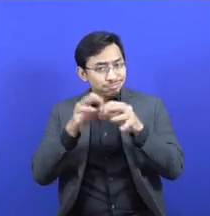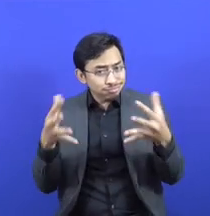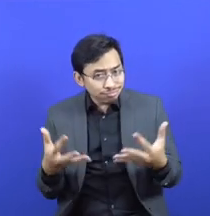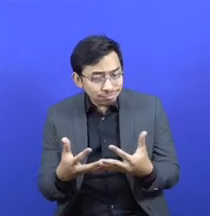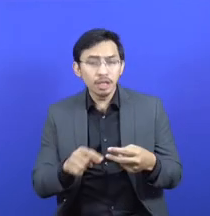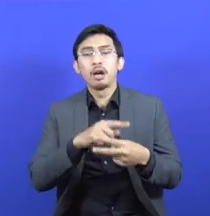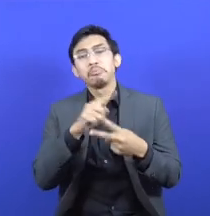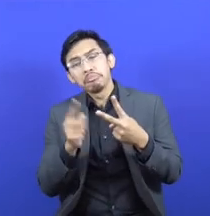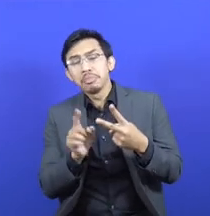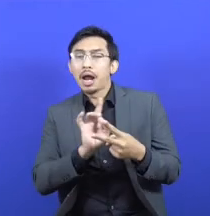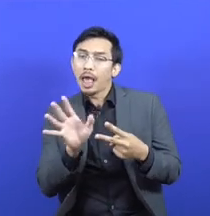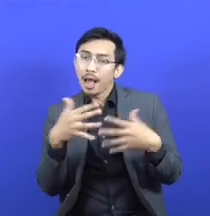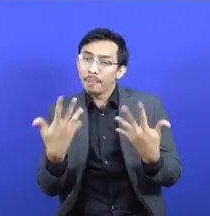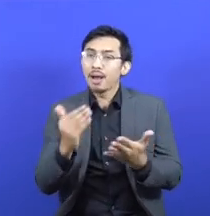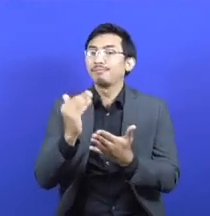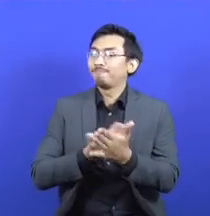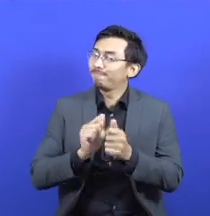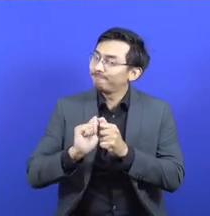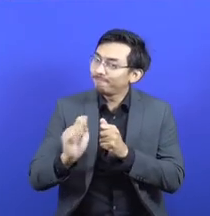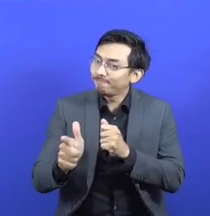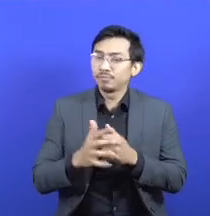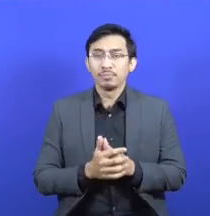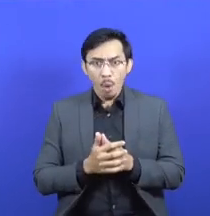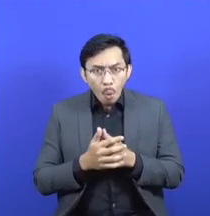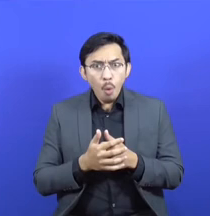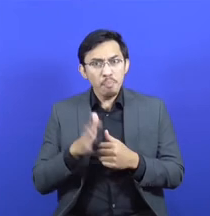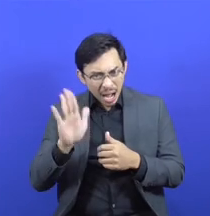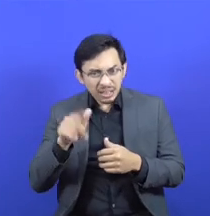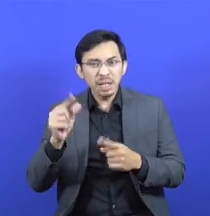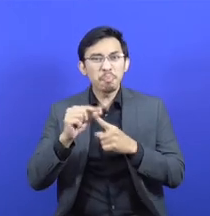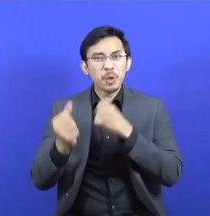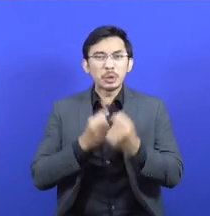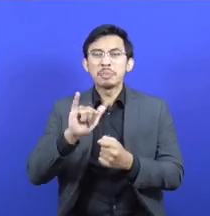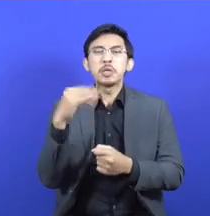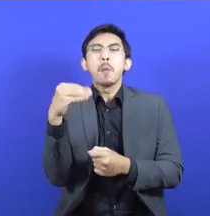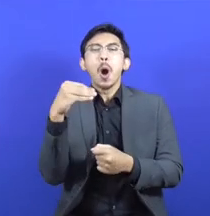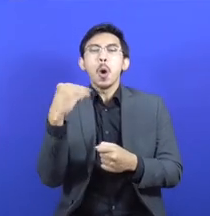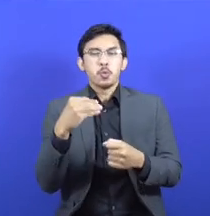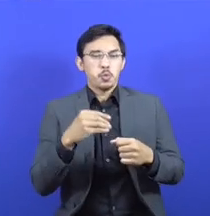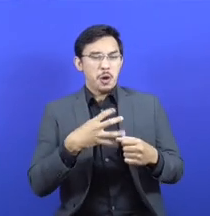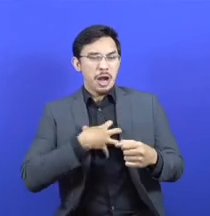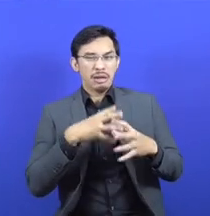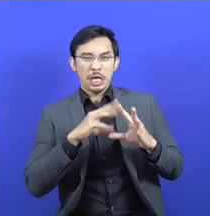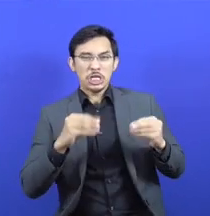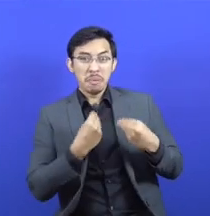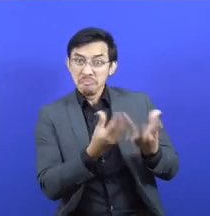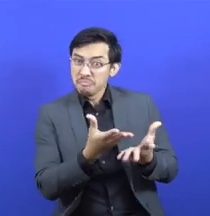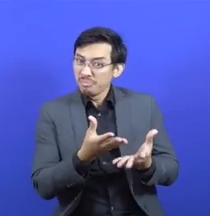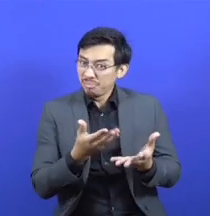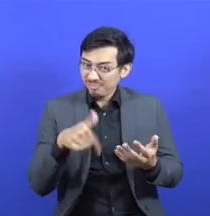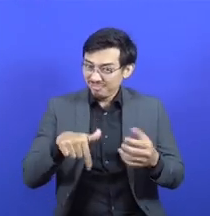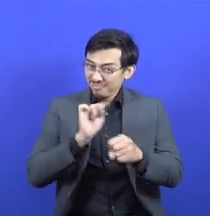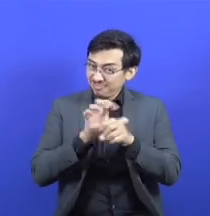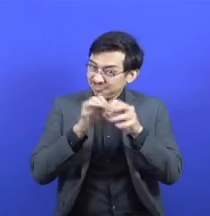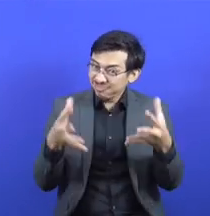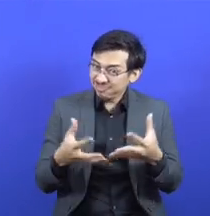nih, sampai jaminan pembayaran gaji. Loh, emang masih ada perusahaan yang gak mau ngejamin hak pekerjanya di masa pandemi kayak